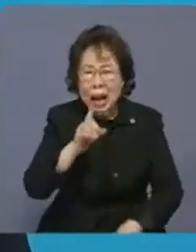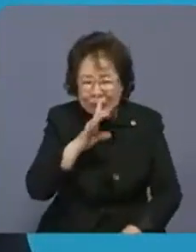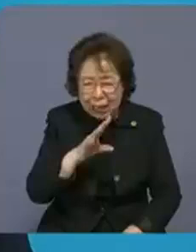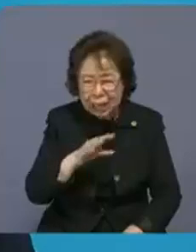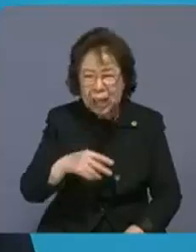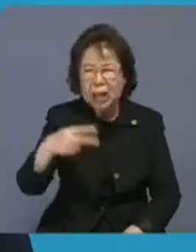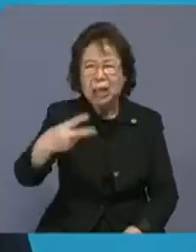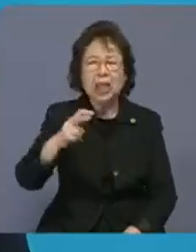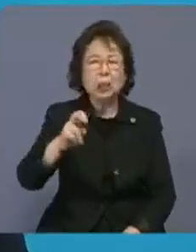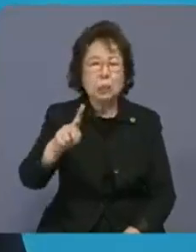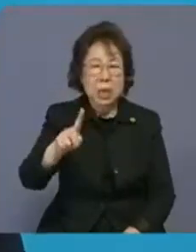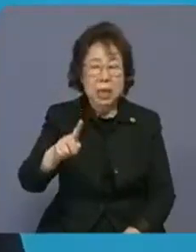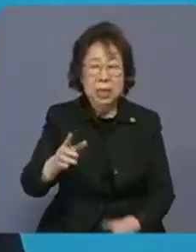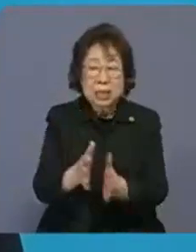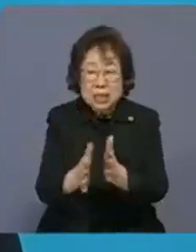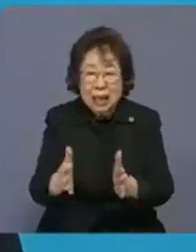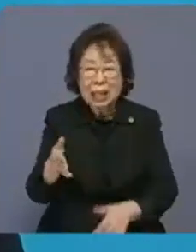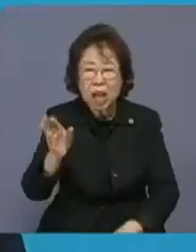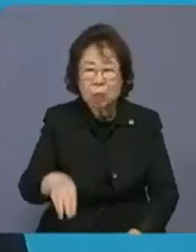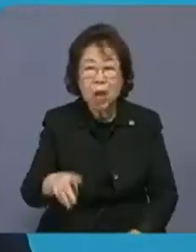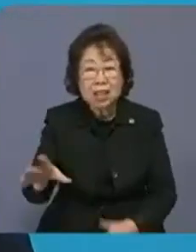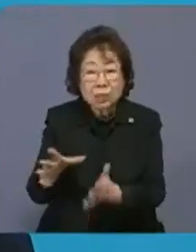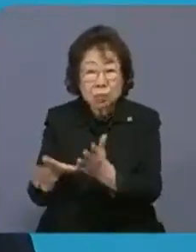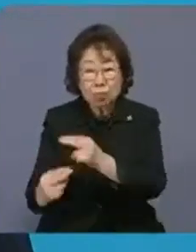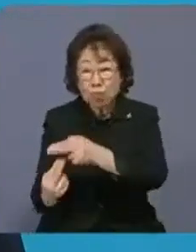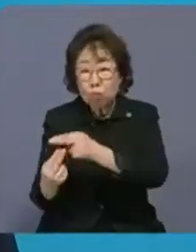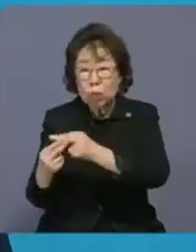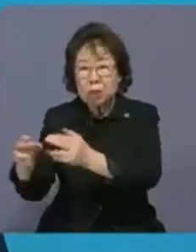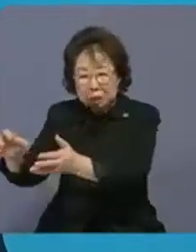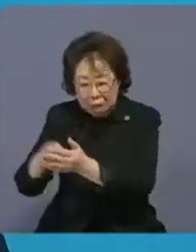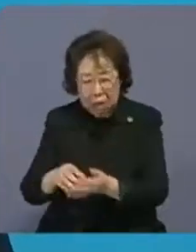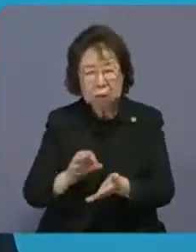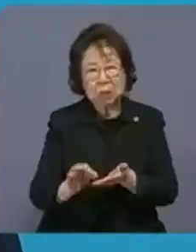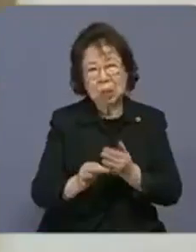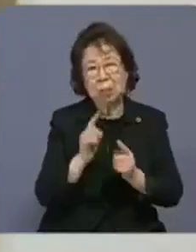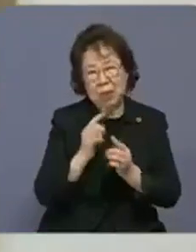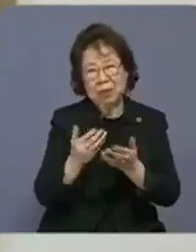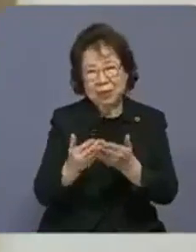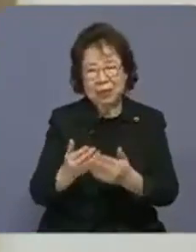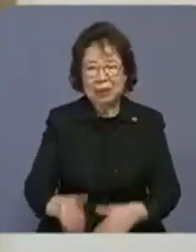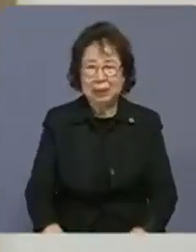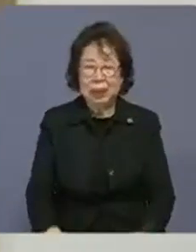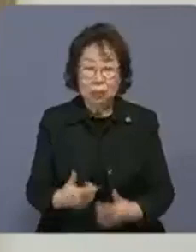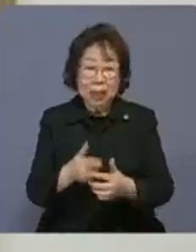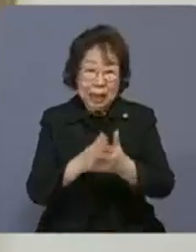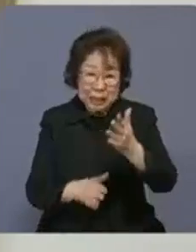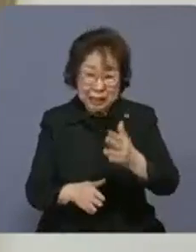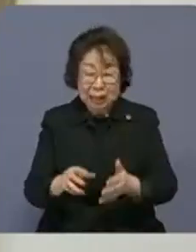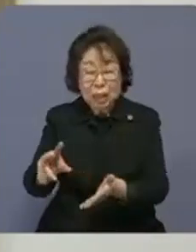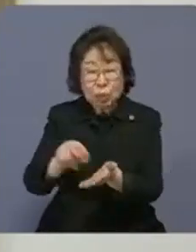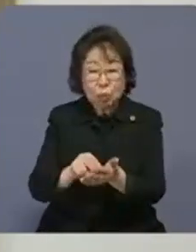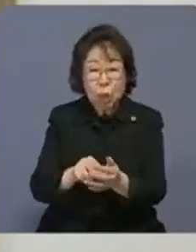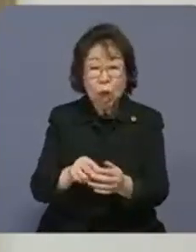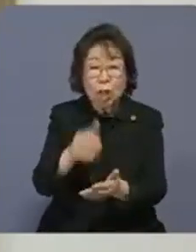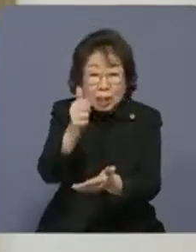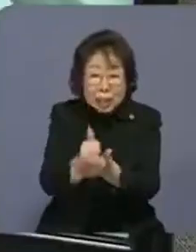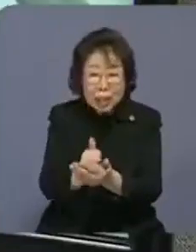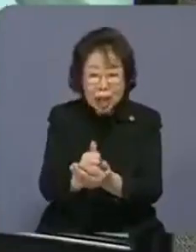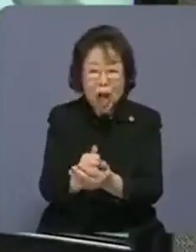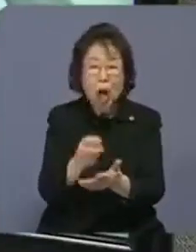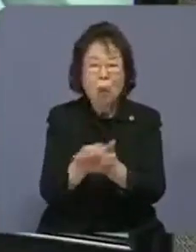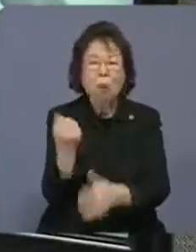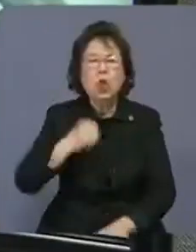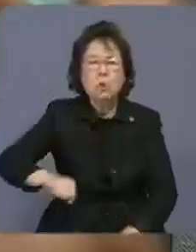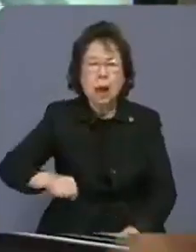2021년 에 시작하다 보니 그 재료를 그대로 사용한 것이라고 부다 씨는 비 폐 운영자를 식품위생법